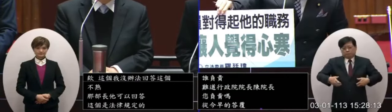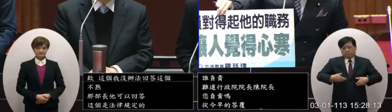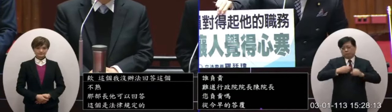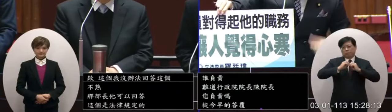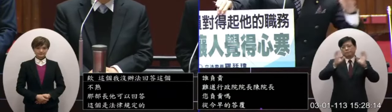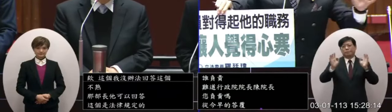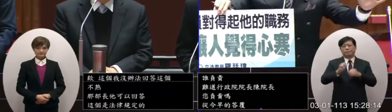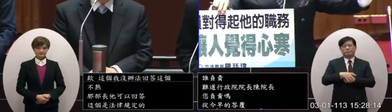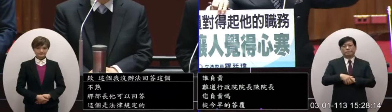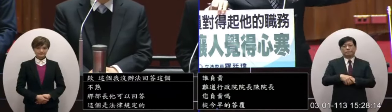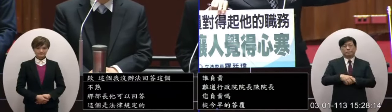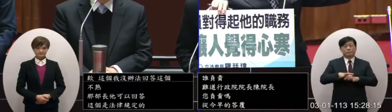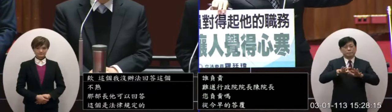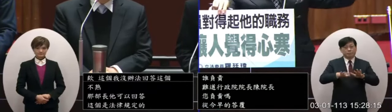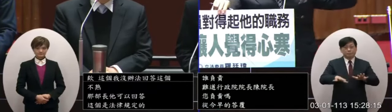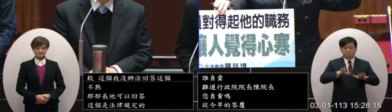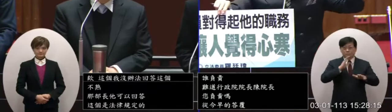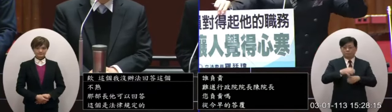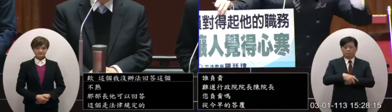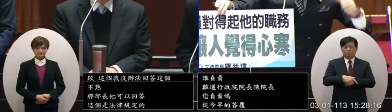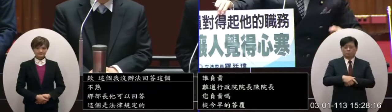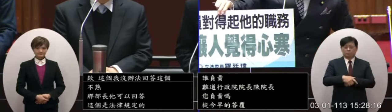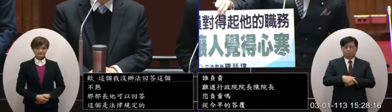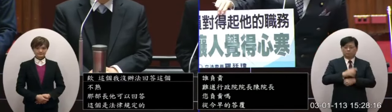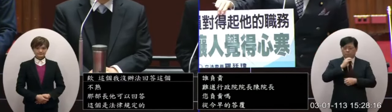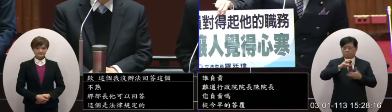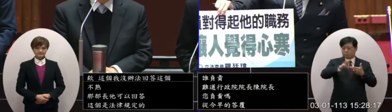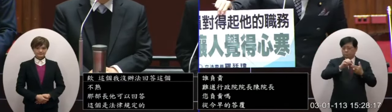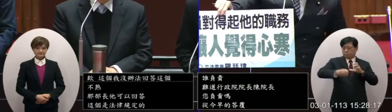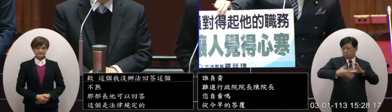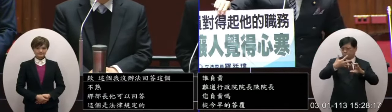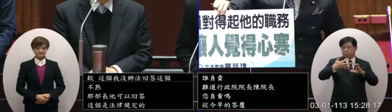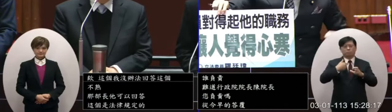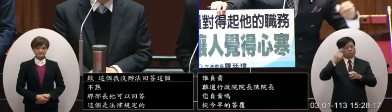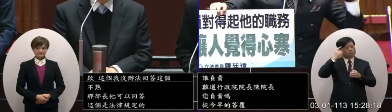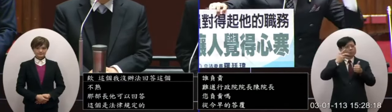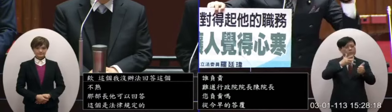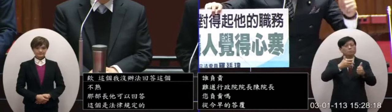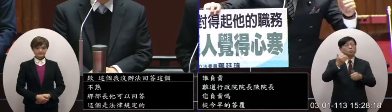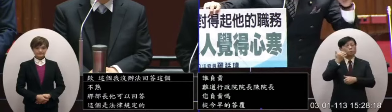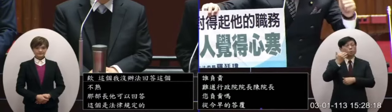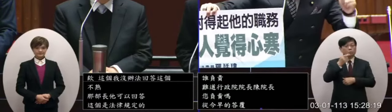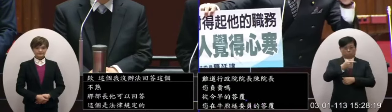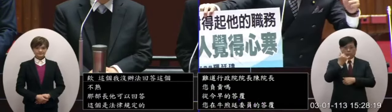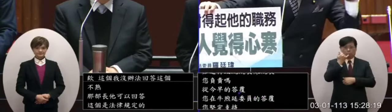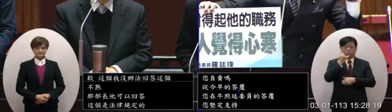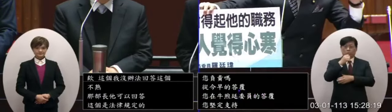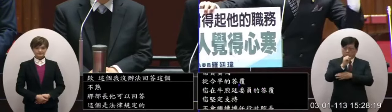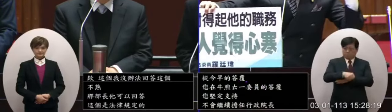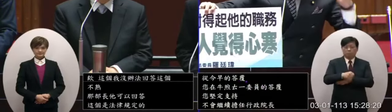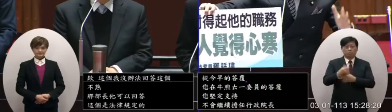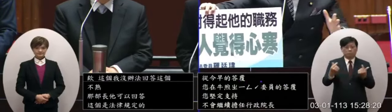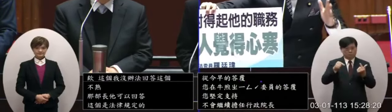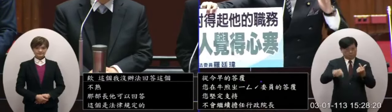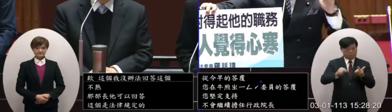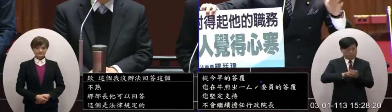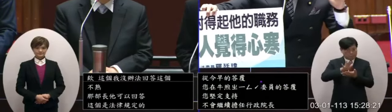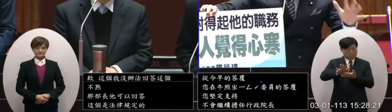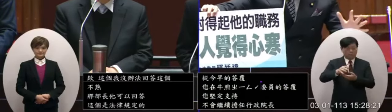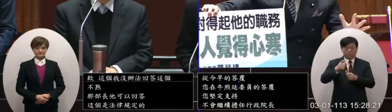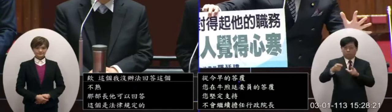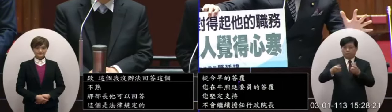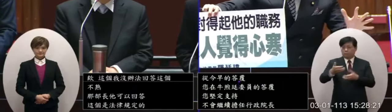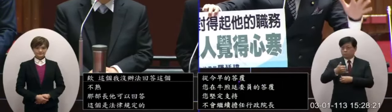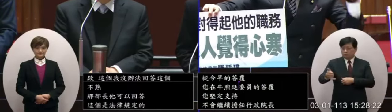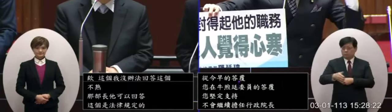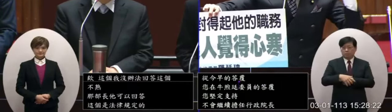布了，现在我们是公开直播，我想问一下，那如果您可以承诺以后类似有这样子的公务